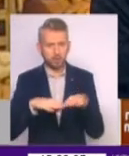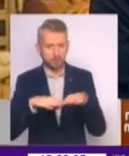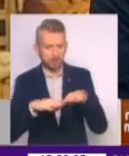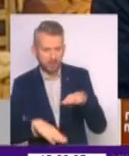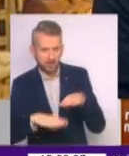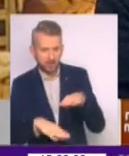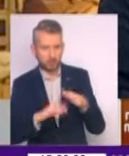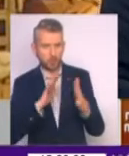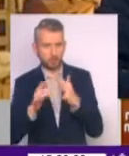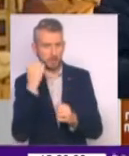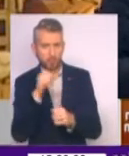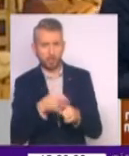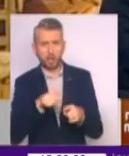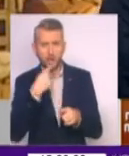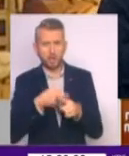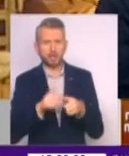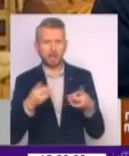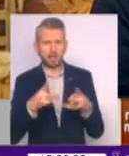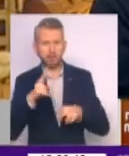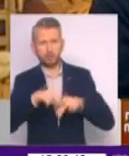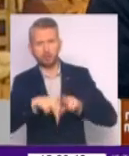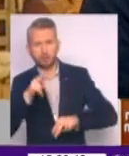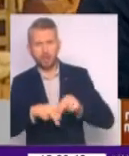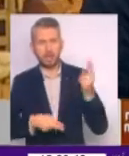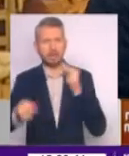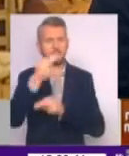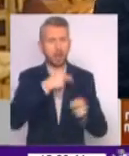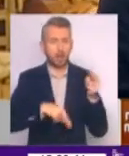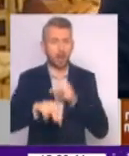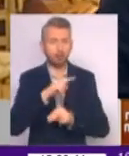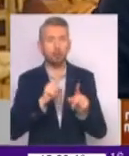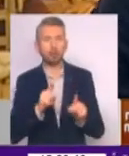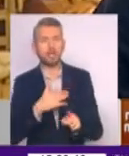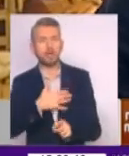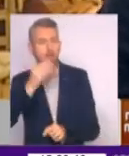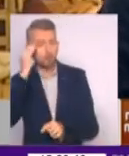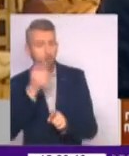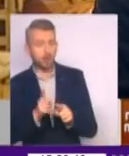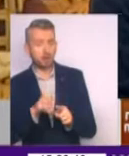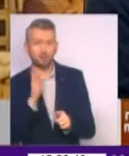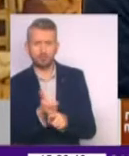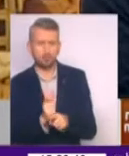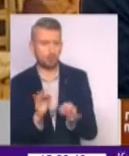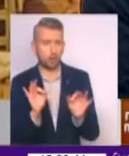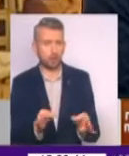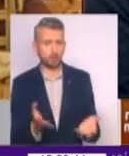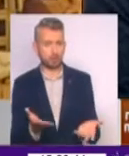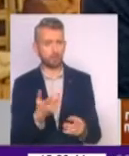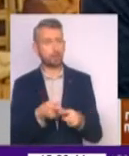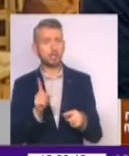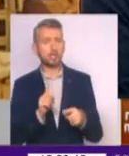Перемоги. Вони кажуть, це треба будувати естакаду, хоча, на мій погляд, це було би дуже доречно, і це